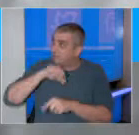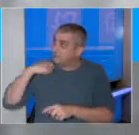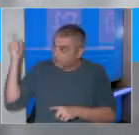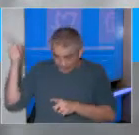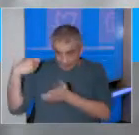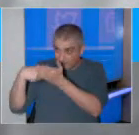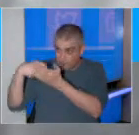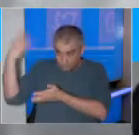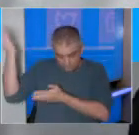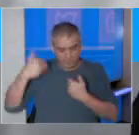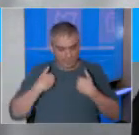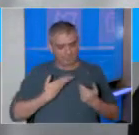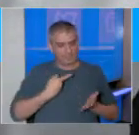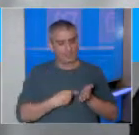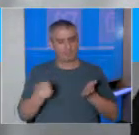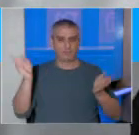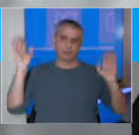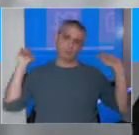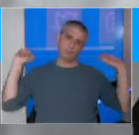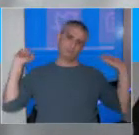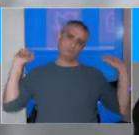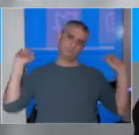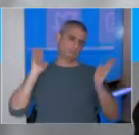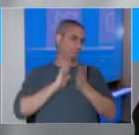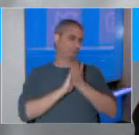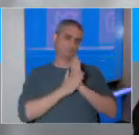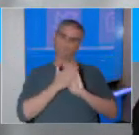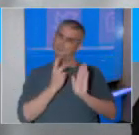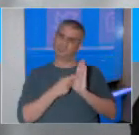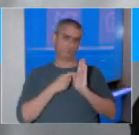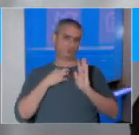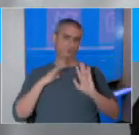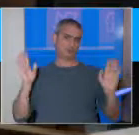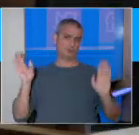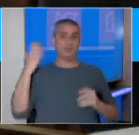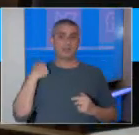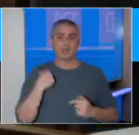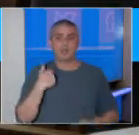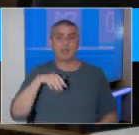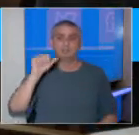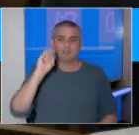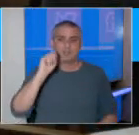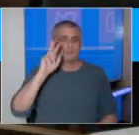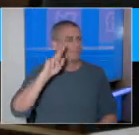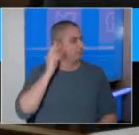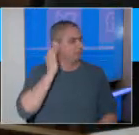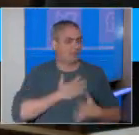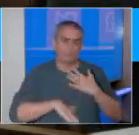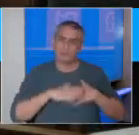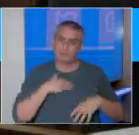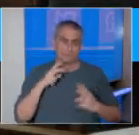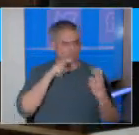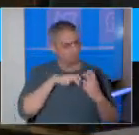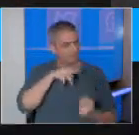הסיני תפצה, לי תיתן פטור, זהה. זה פחות או יותר הדרישות המרכזיות, גם דרך אגב הייתה אצלנו סנת מרק, בחורה מאוד מאוד חביבה,